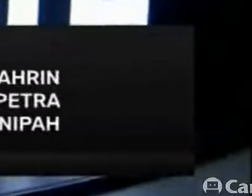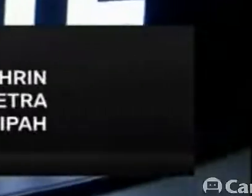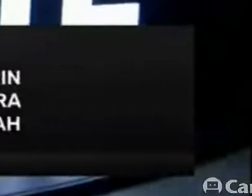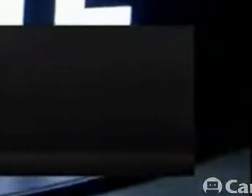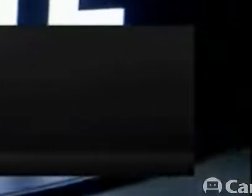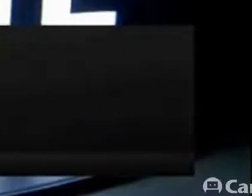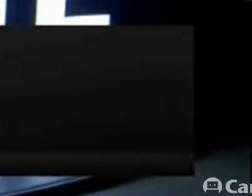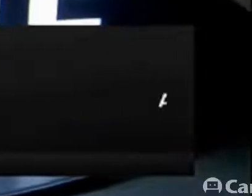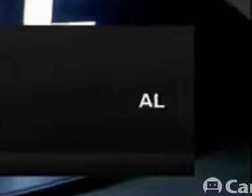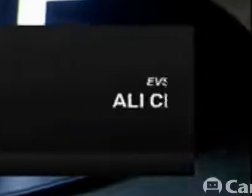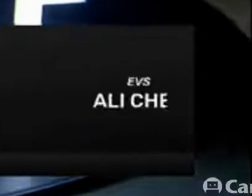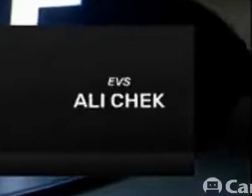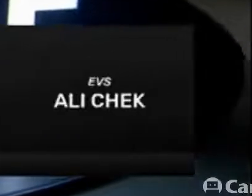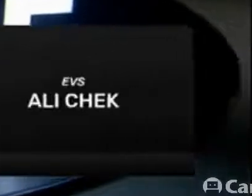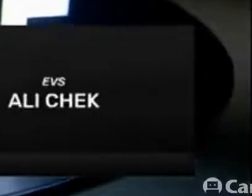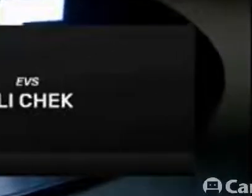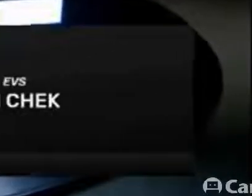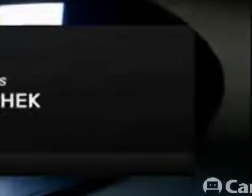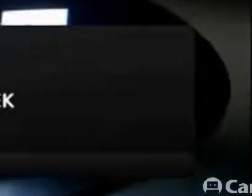hai hai